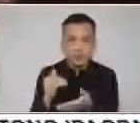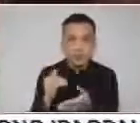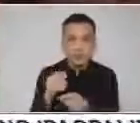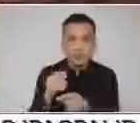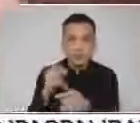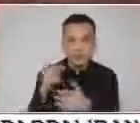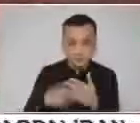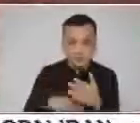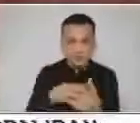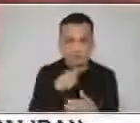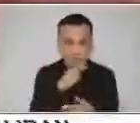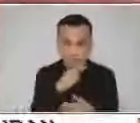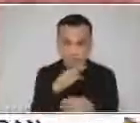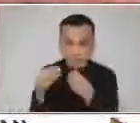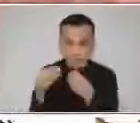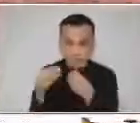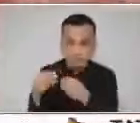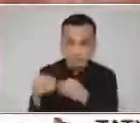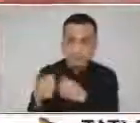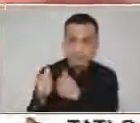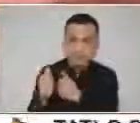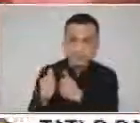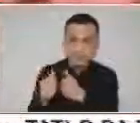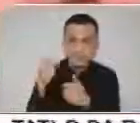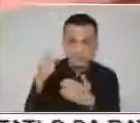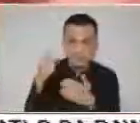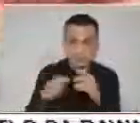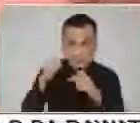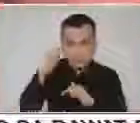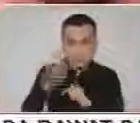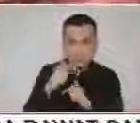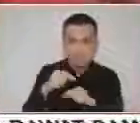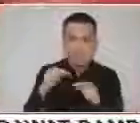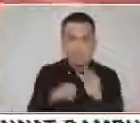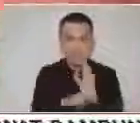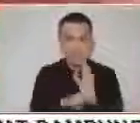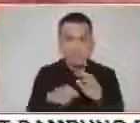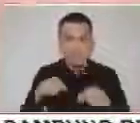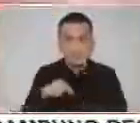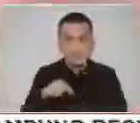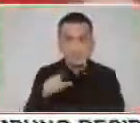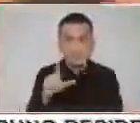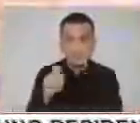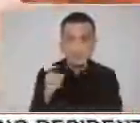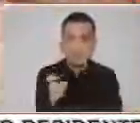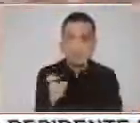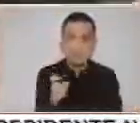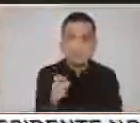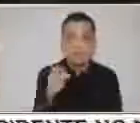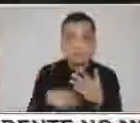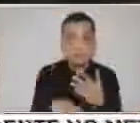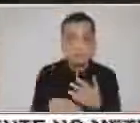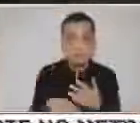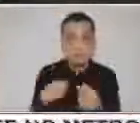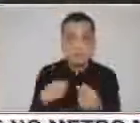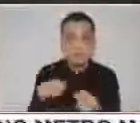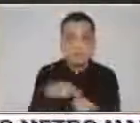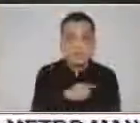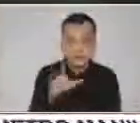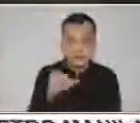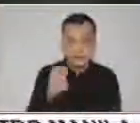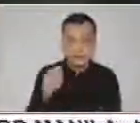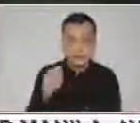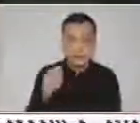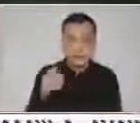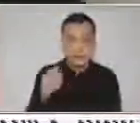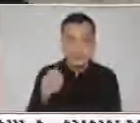presyo ay hindi mabibenta yung kanilang baboy. Okay, good morning po, kuya. Tara, lapit ka